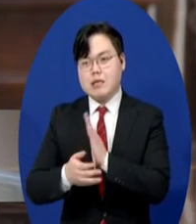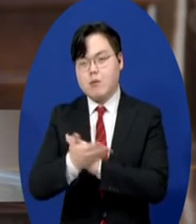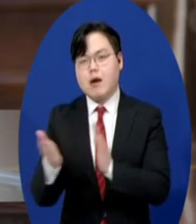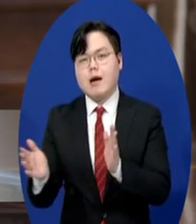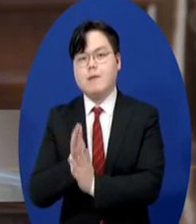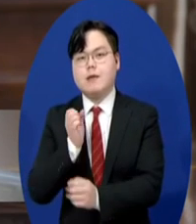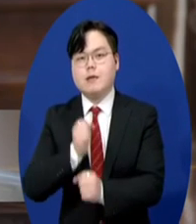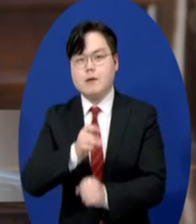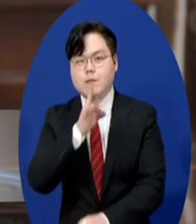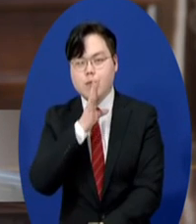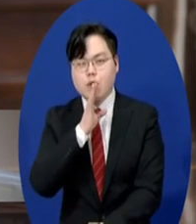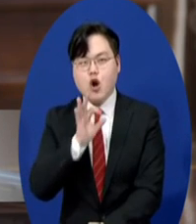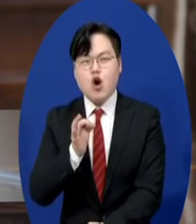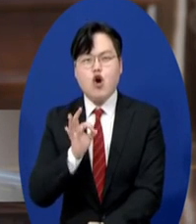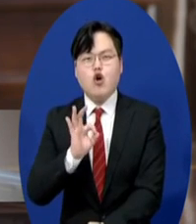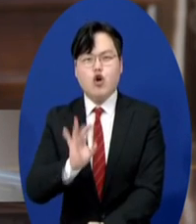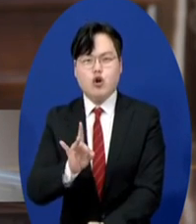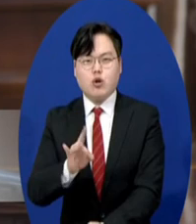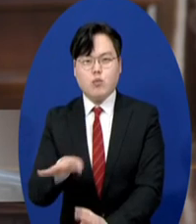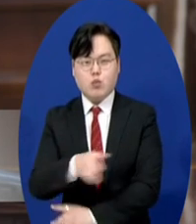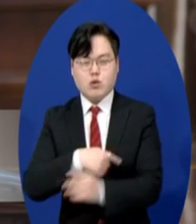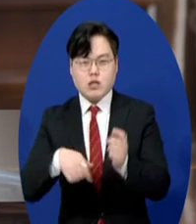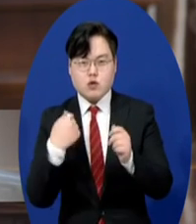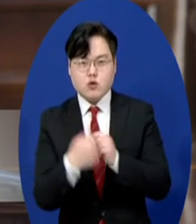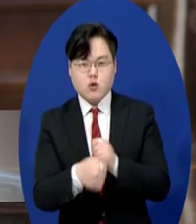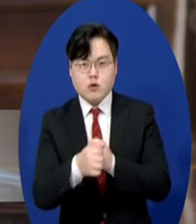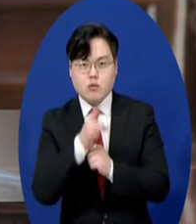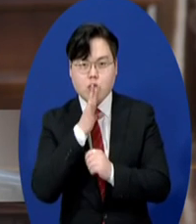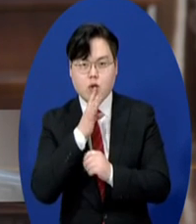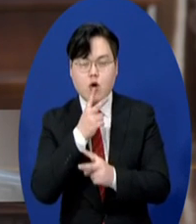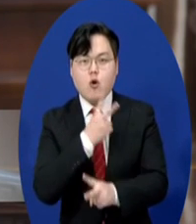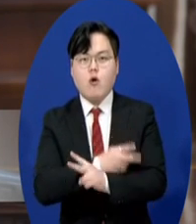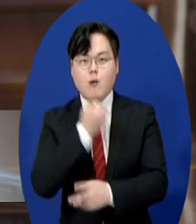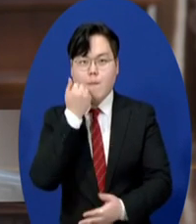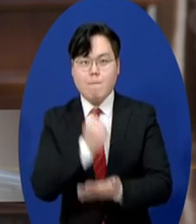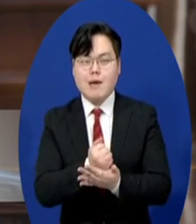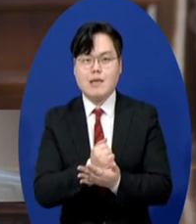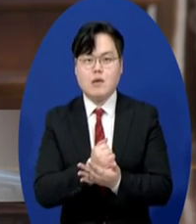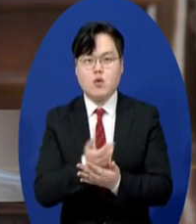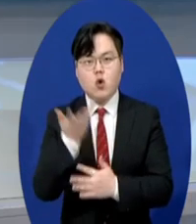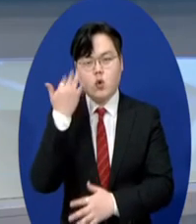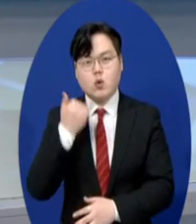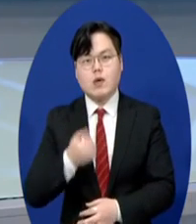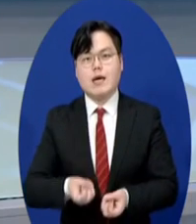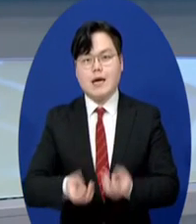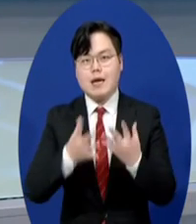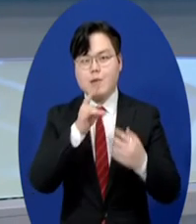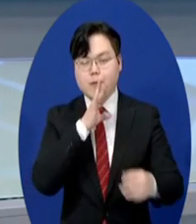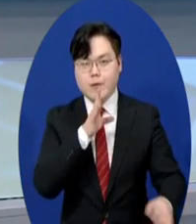бүхэндээ хамтарч ажиллана. Өөрөөр хэлбэл хууль батлагдаж өрчлөн байдлаар ажиллах хэрэгтэй.